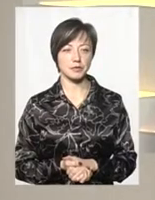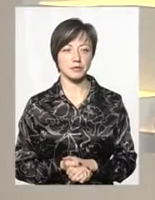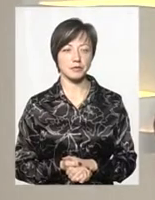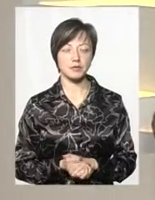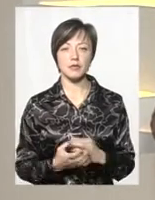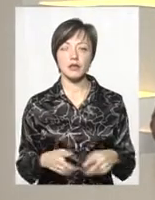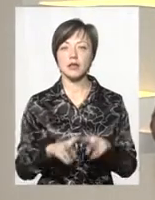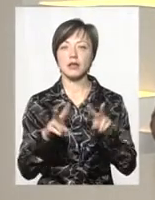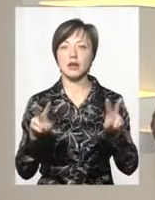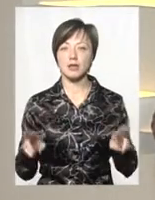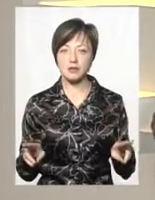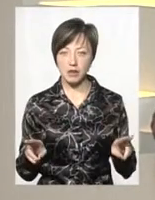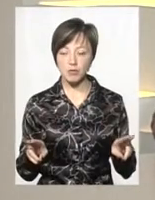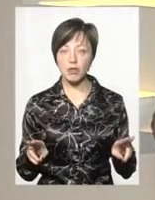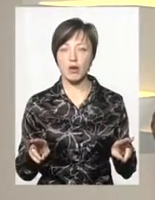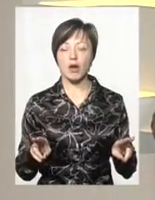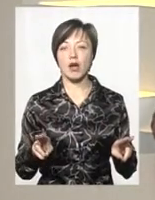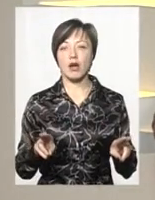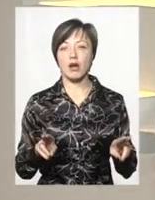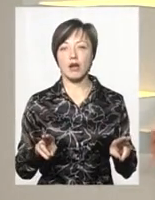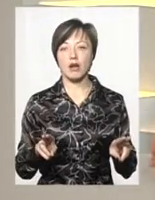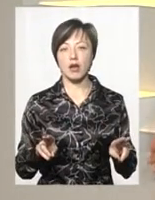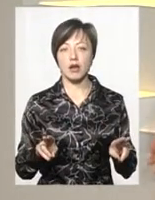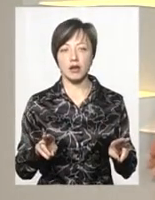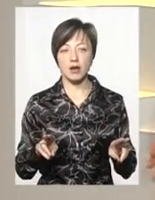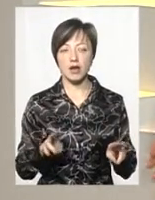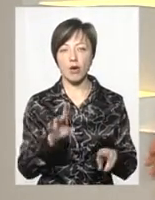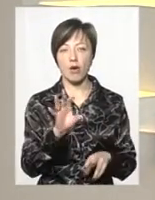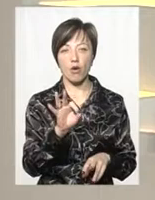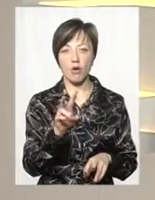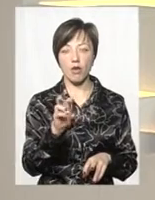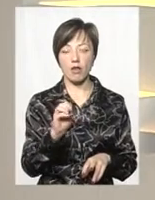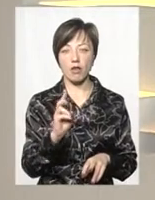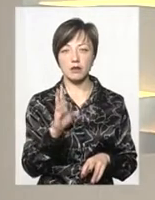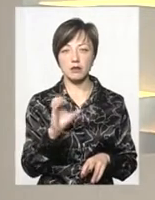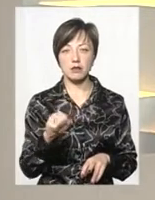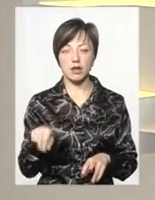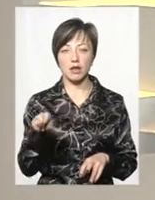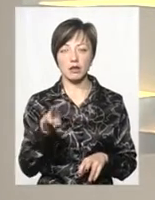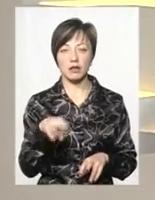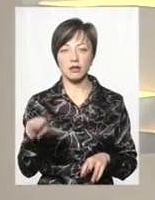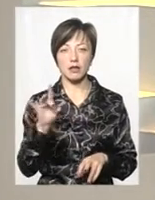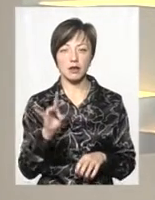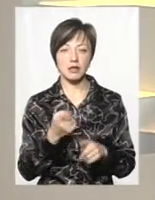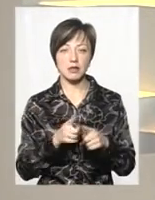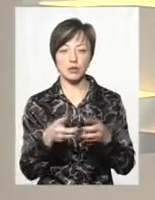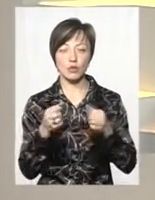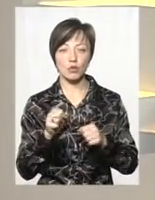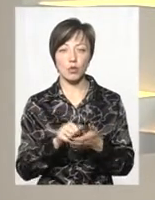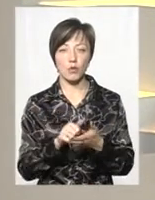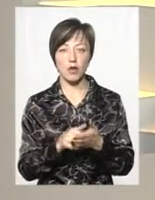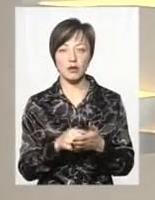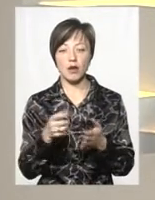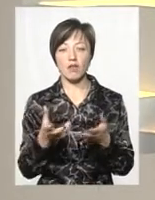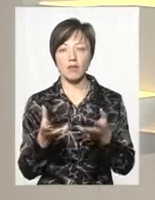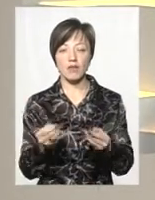Так само рабин Олександр відзначив, що навряд чи отримання Томосу якось позначиться на